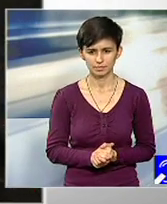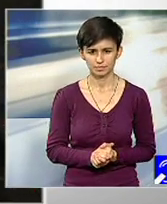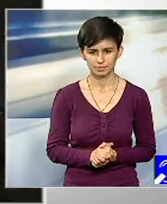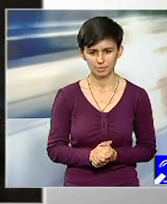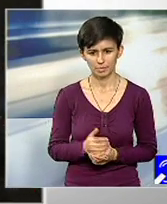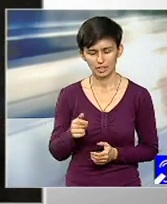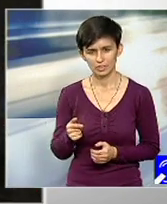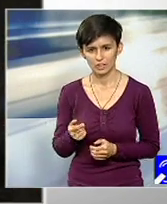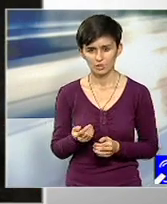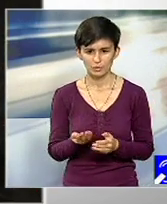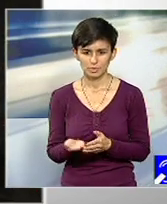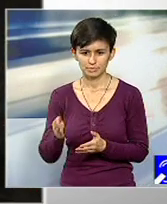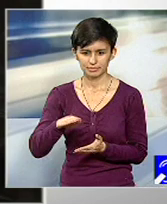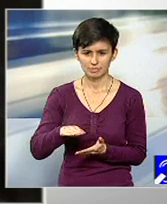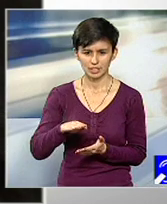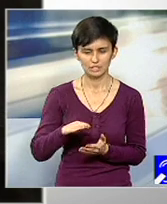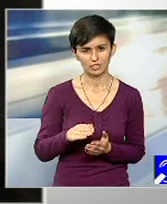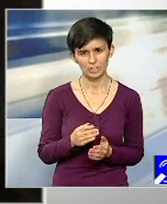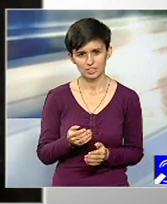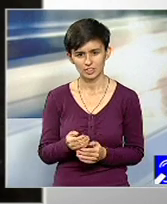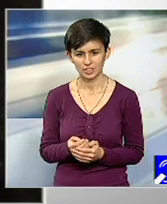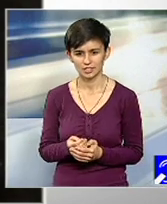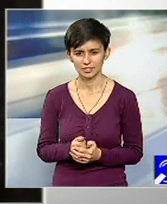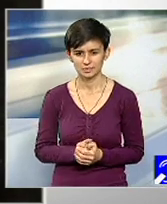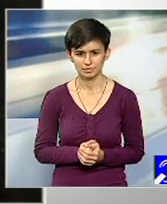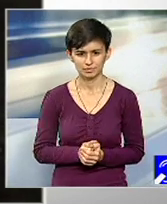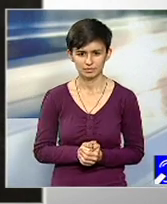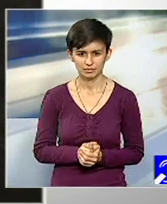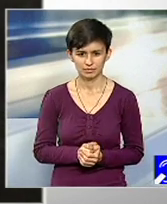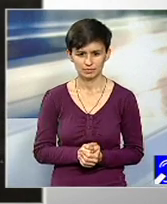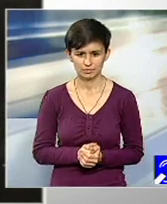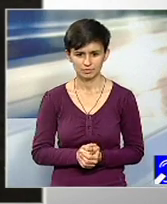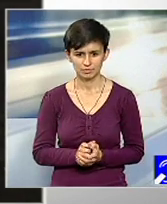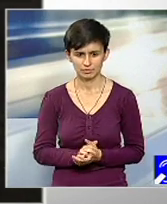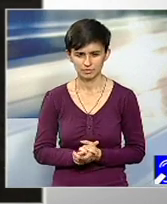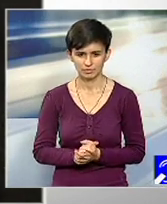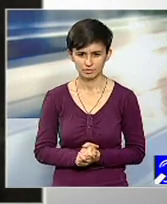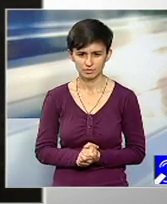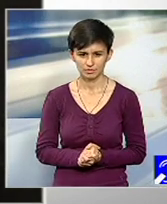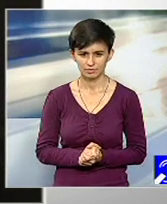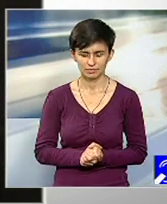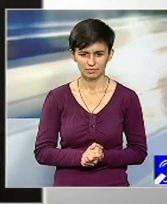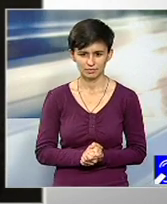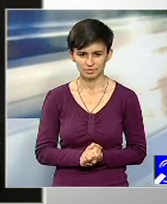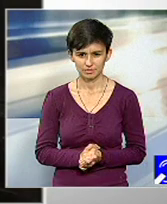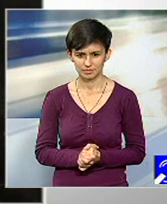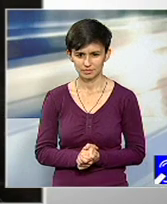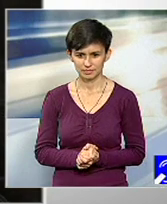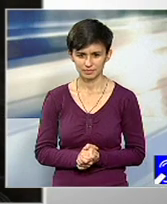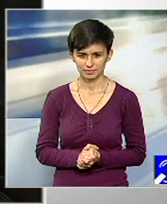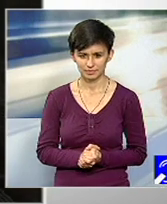întoarcem clătita. Da. Asta, să se poată și pe partea elaltă. Uai, ce bine!